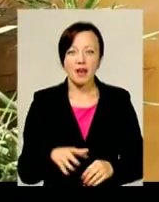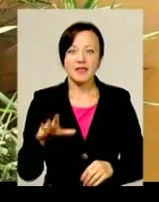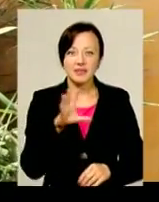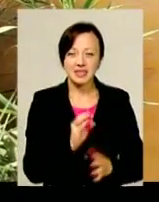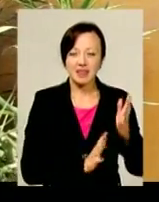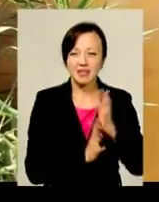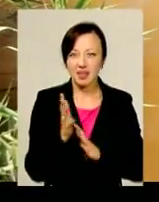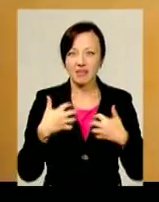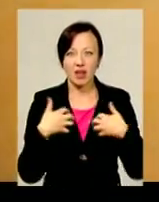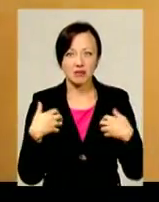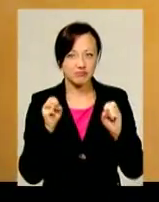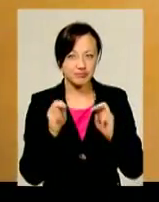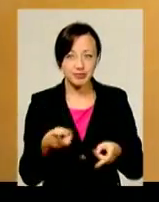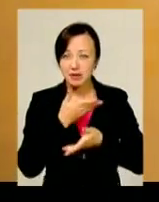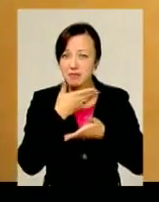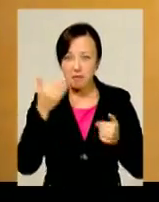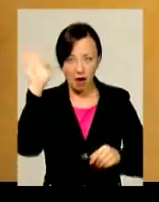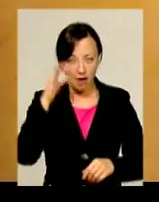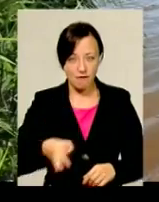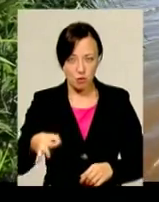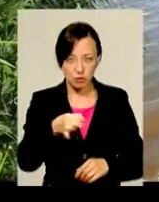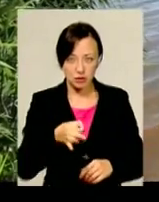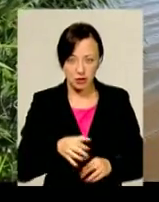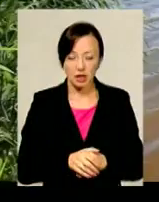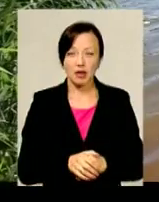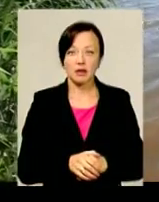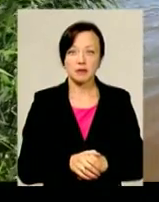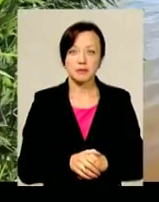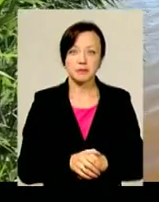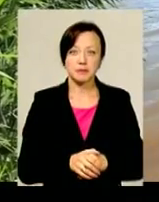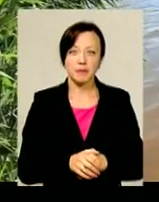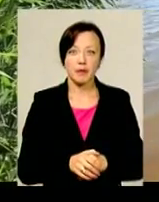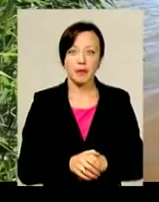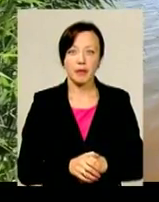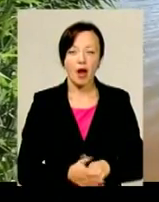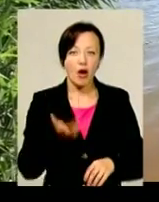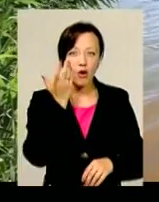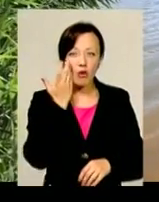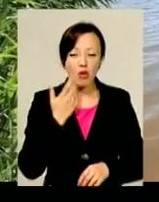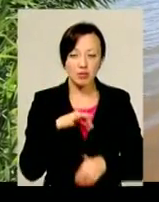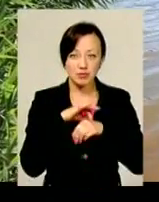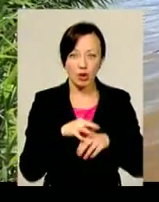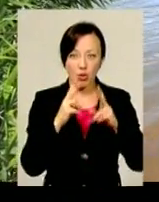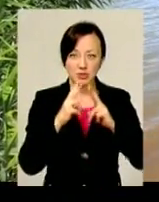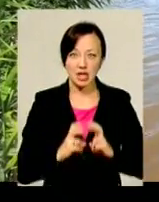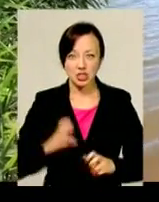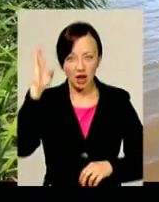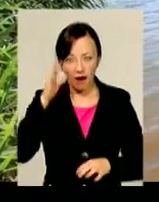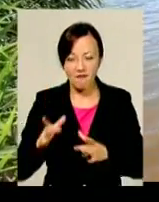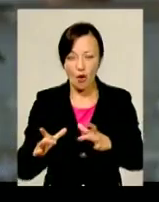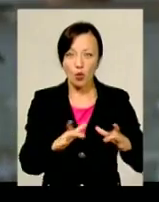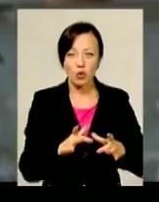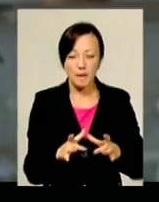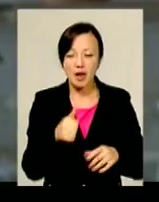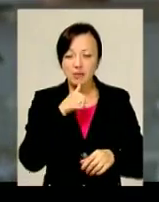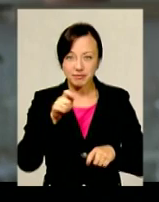фауні озера нічого не загрожує, запевнили екологи. Разом з тим, на час проведення обстеження водойми і